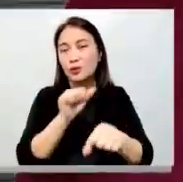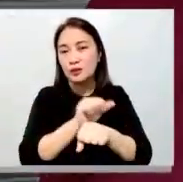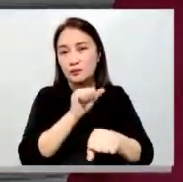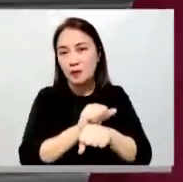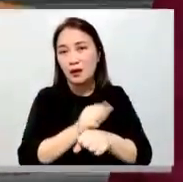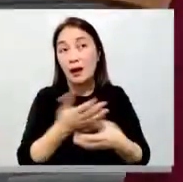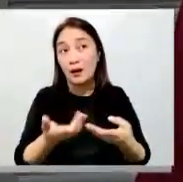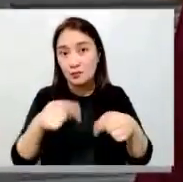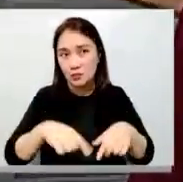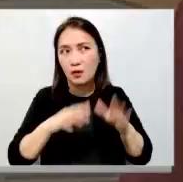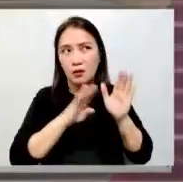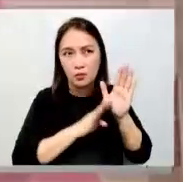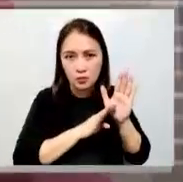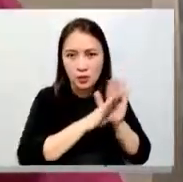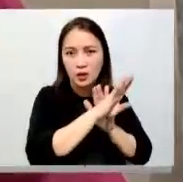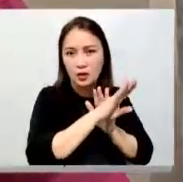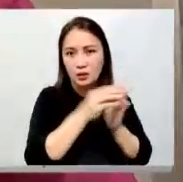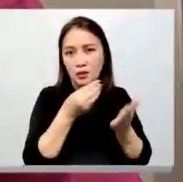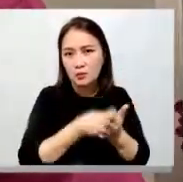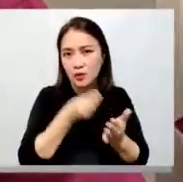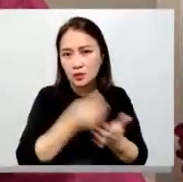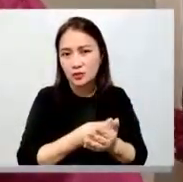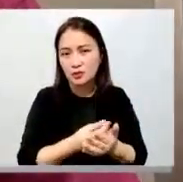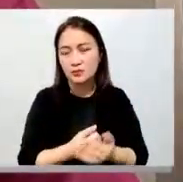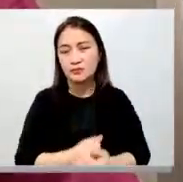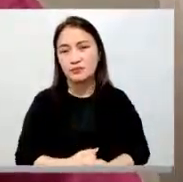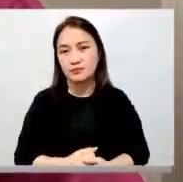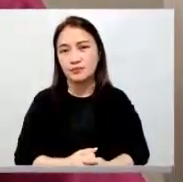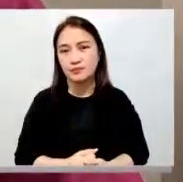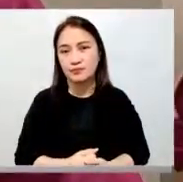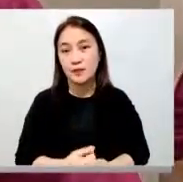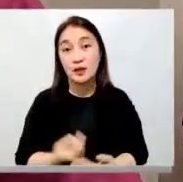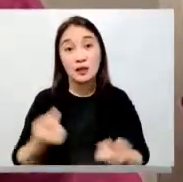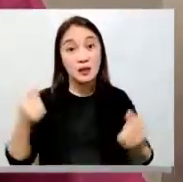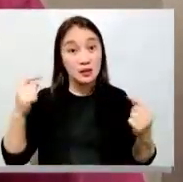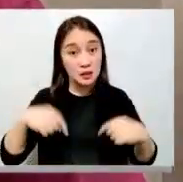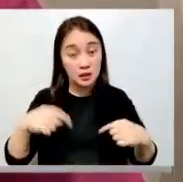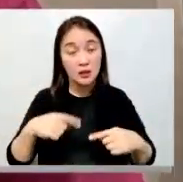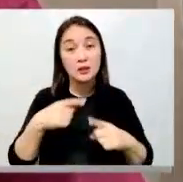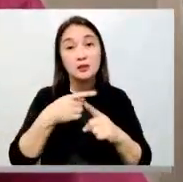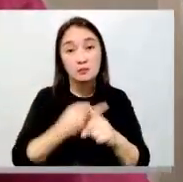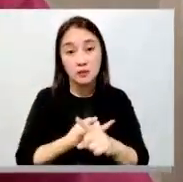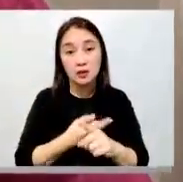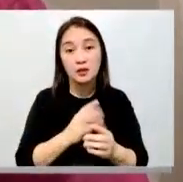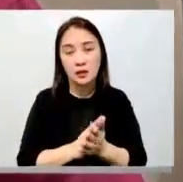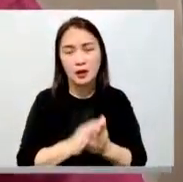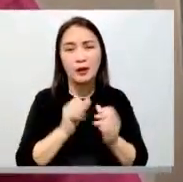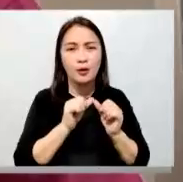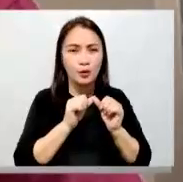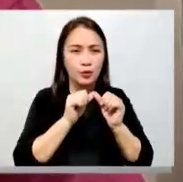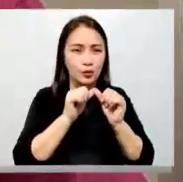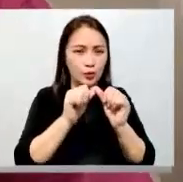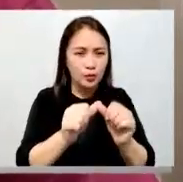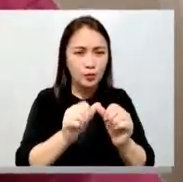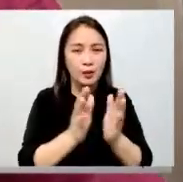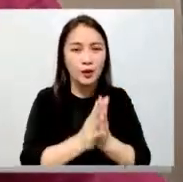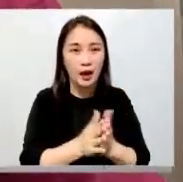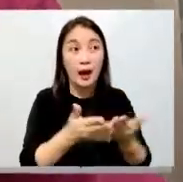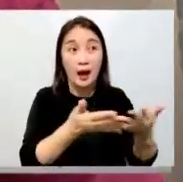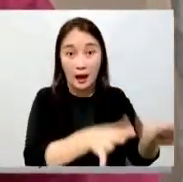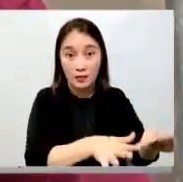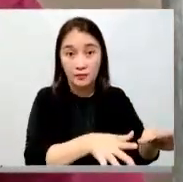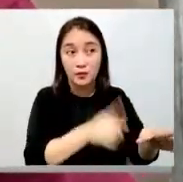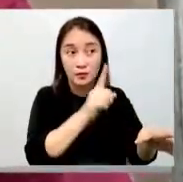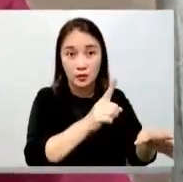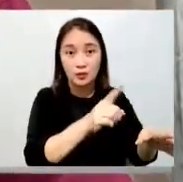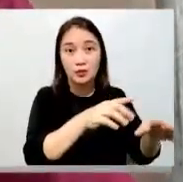nagtataasan ang presyo ng mga bilihin ngayon. Sa ngayon sir, this month sir, dire-diretso sir, pagkatapos po ng isang site po namin, lilipat naman po ka ng engineer